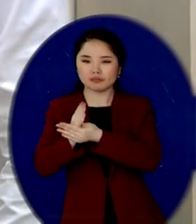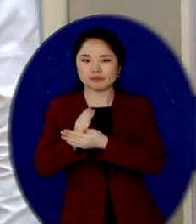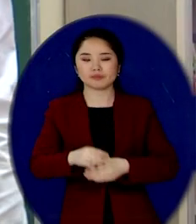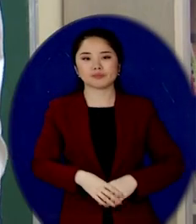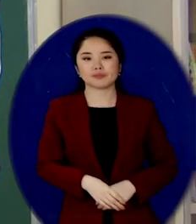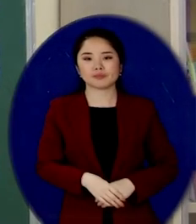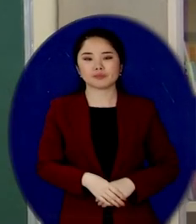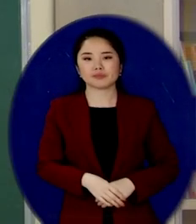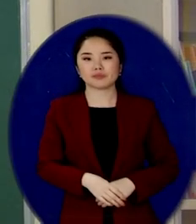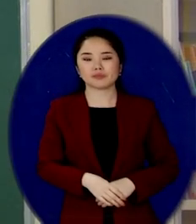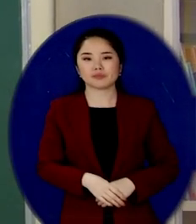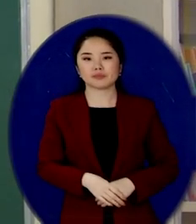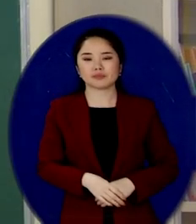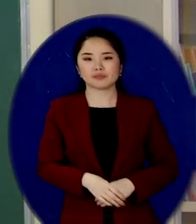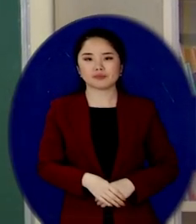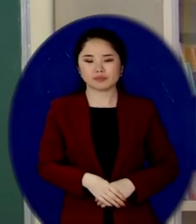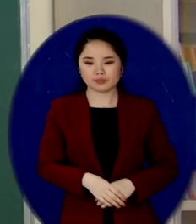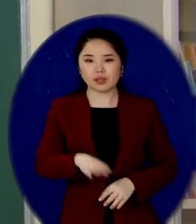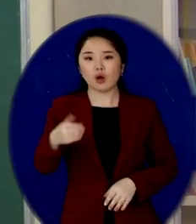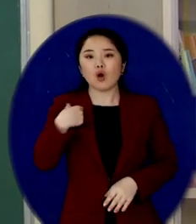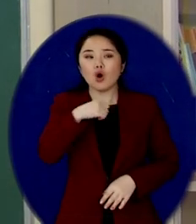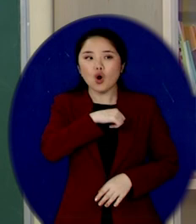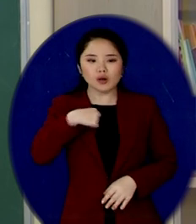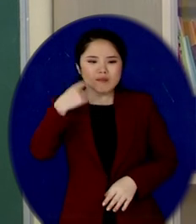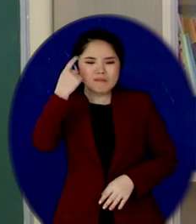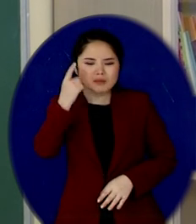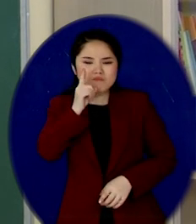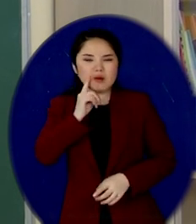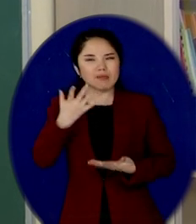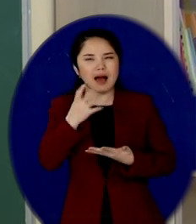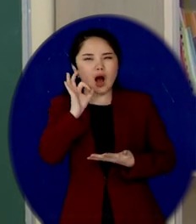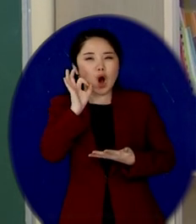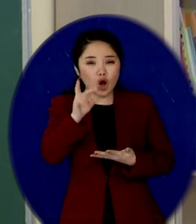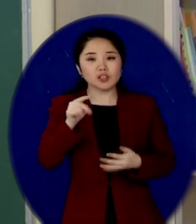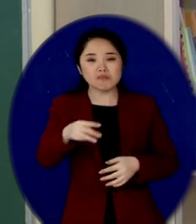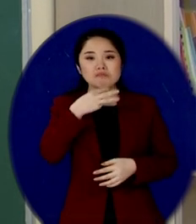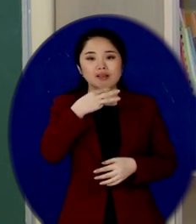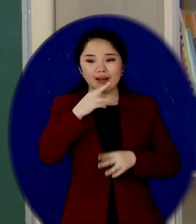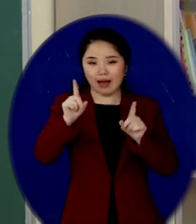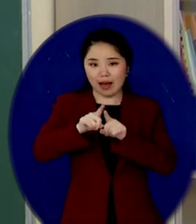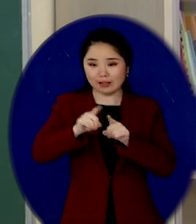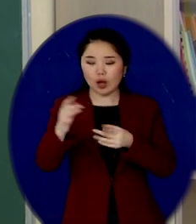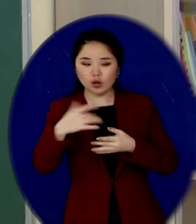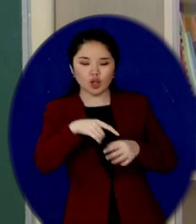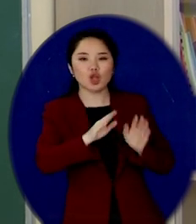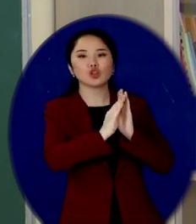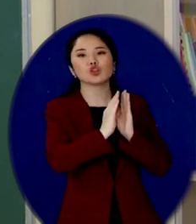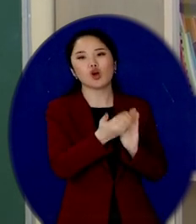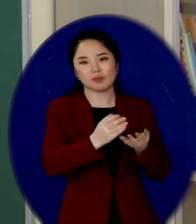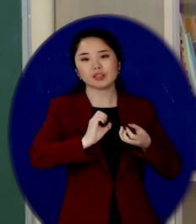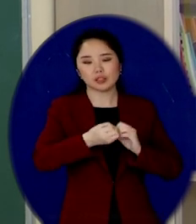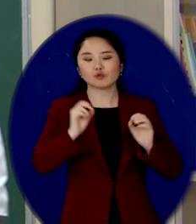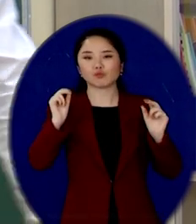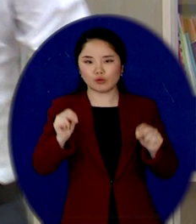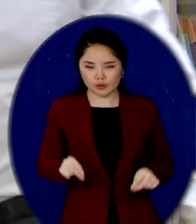байна. Тэгвэл бүгдээрээ өөрийнхөө мэдхийг хүссэн газруудынхаа талаар мэдээллийг цуглуулж бяцхан ном хийж